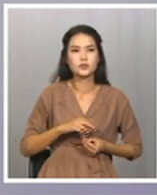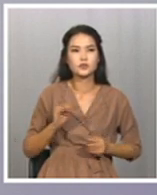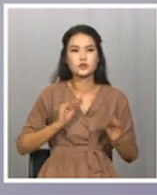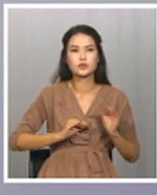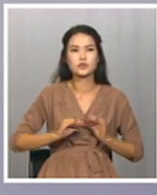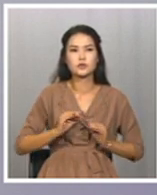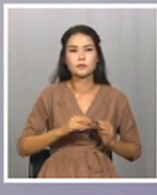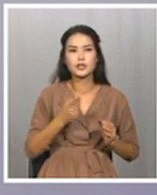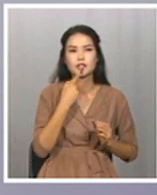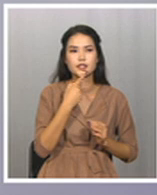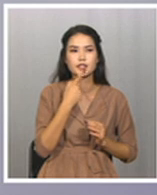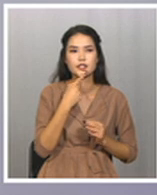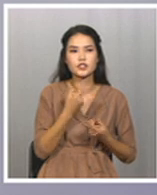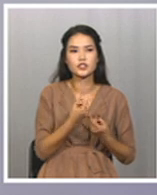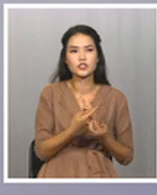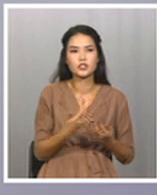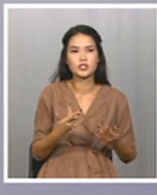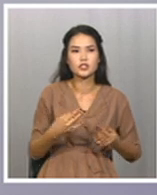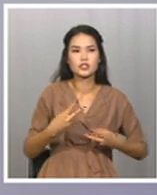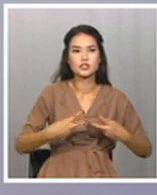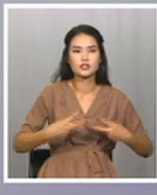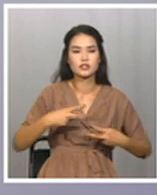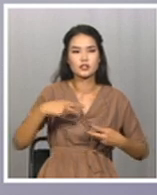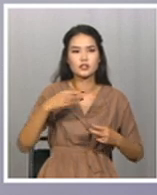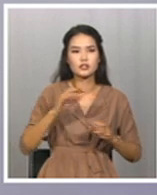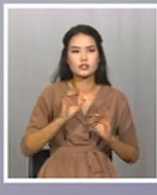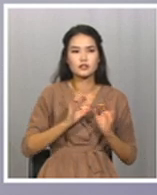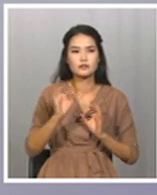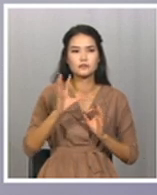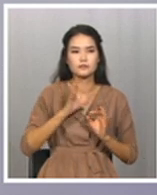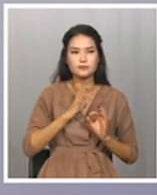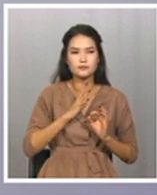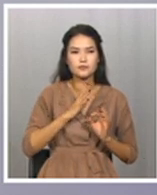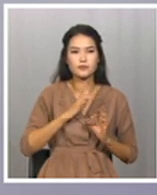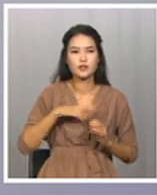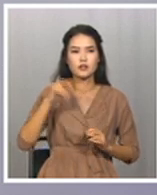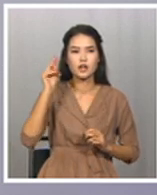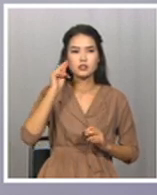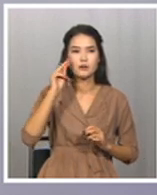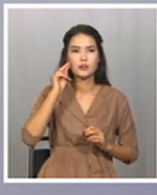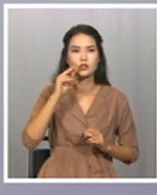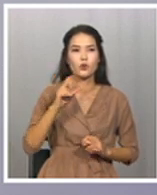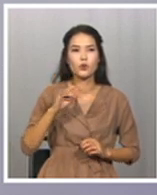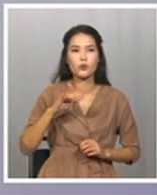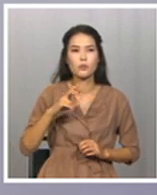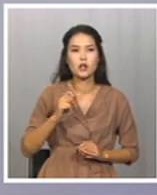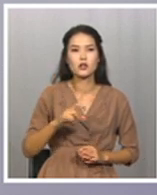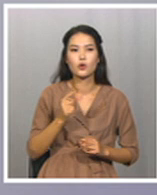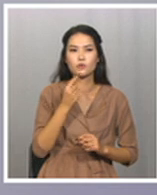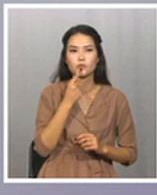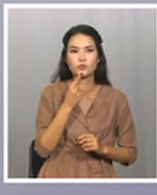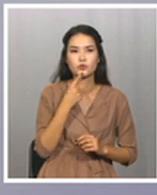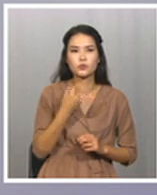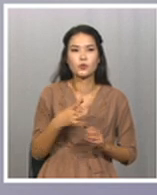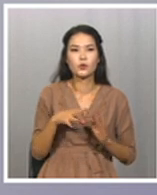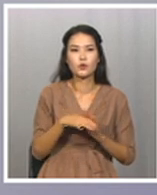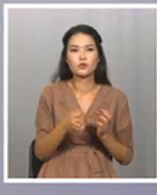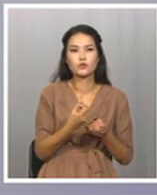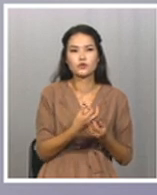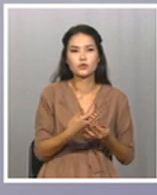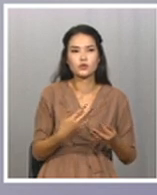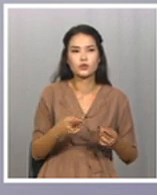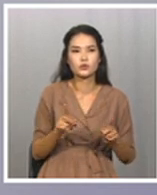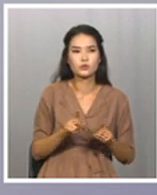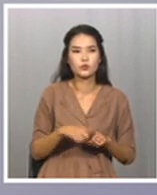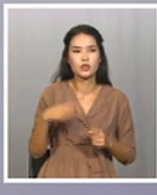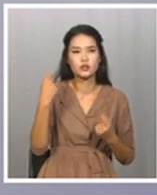құрылымын, тілдік ерекшелігін салыстыра талдадыңыз. Сабақтас құрмалас сөйлем және оның түрлері